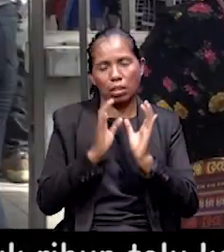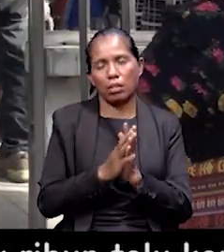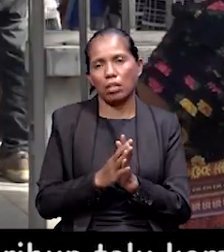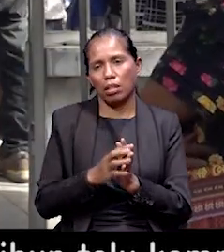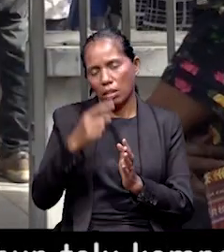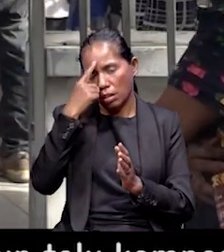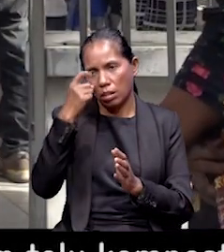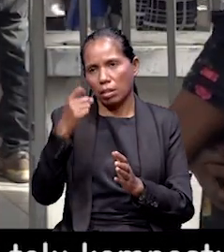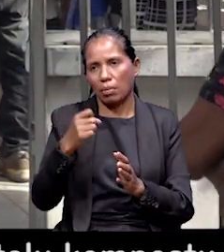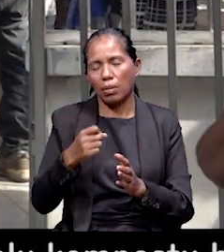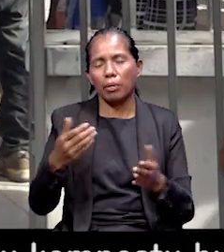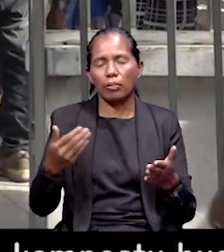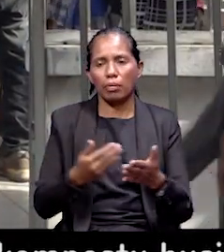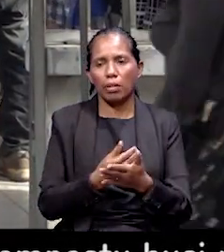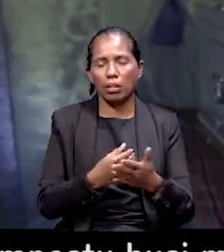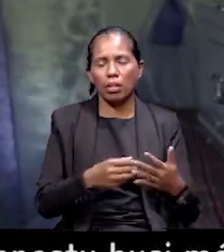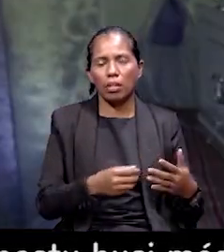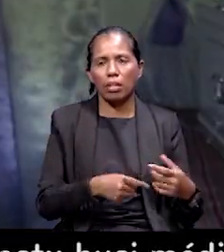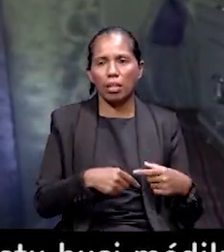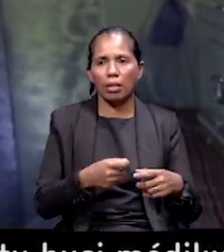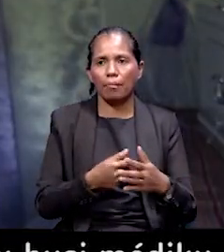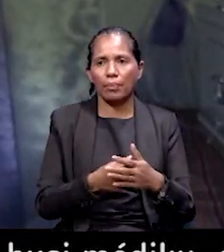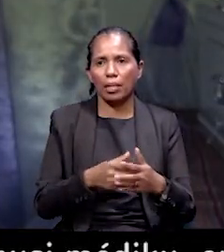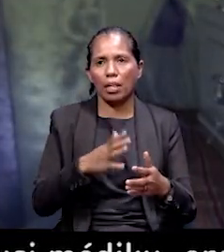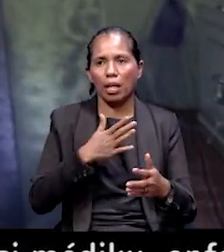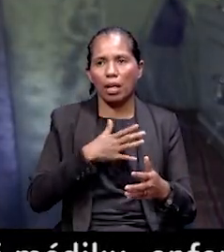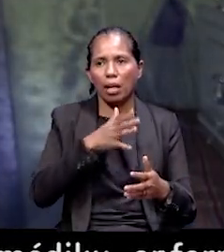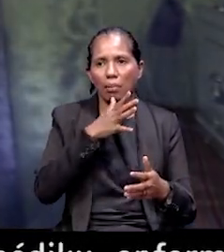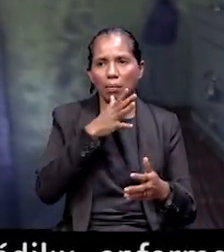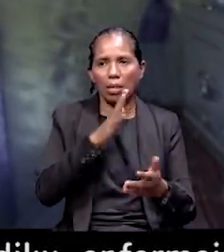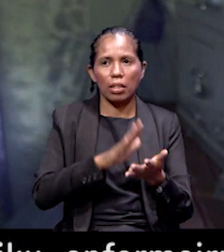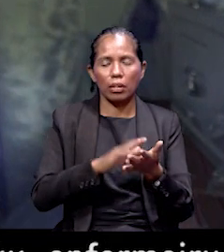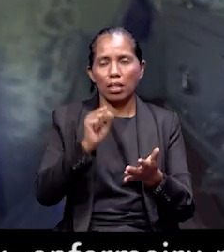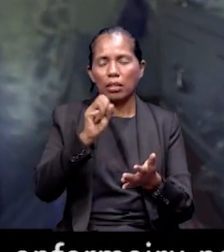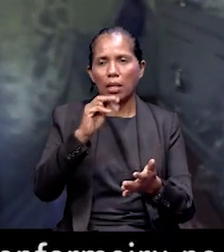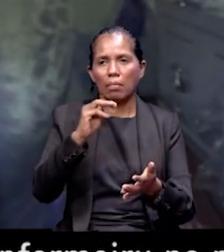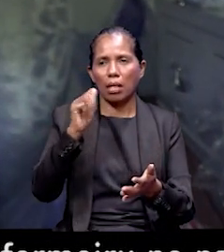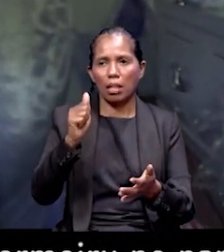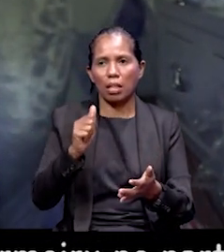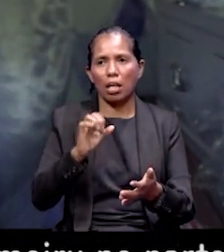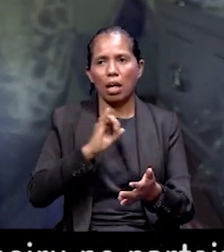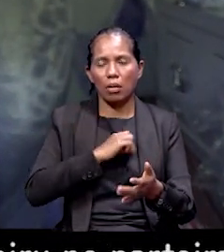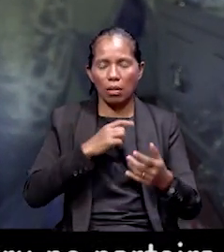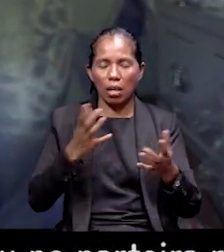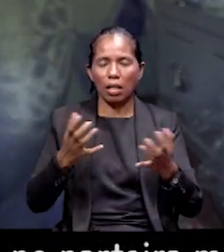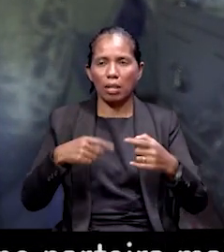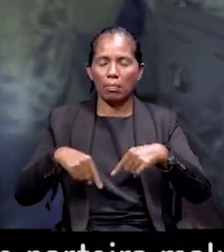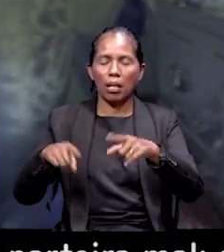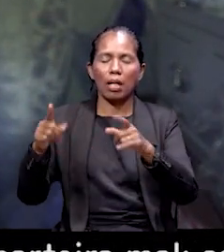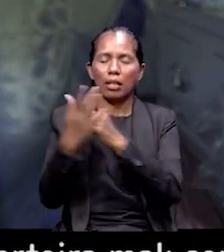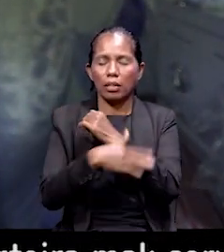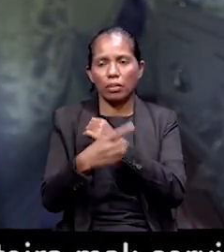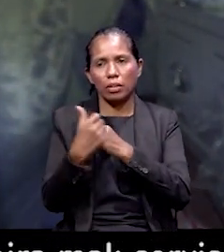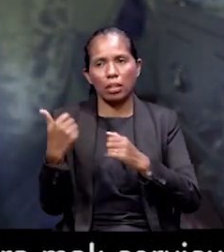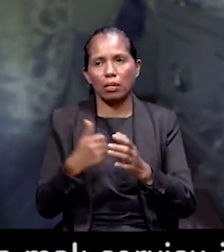Hau triste tambah popo unya kondu sai sine. Ni dama hau sekolah semare ta loku sekolah tangon. Hau kara bali. Antau maluk